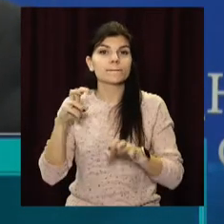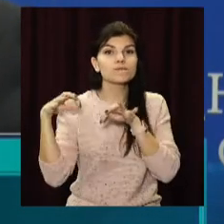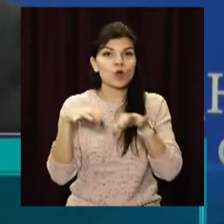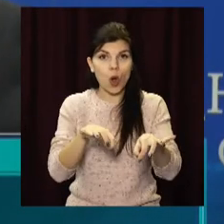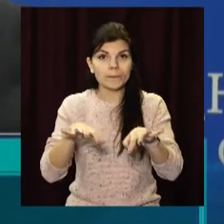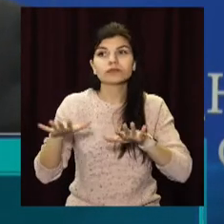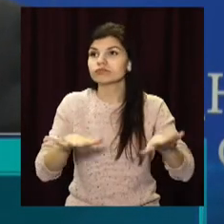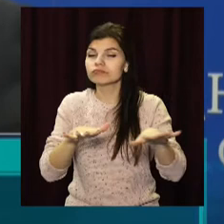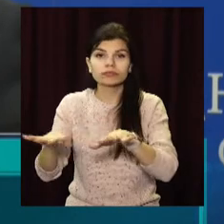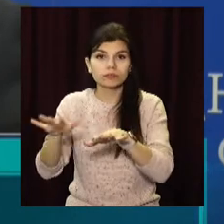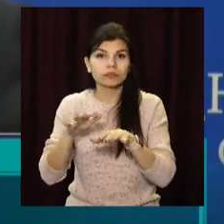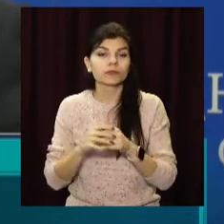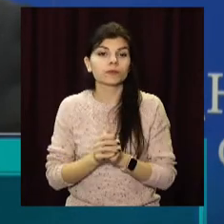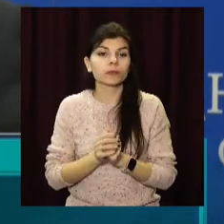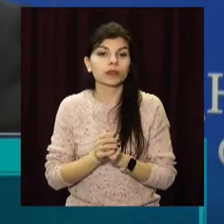бригадою в Дніпрі.